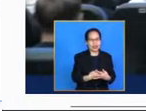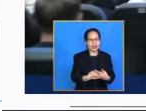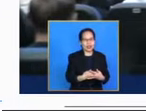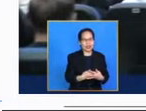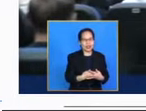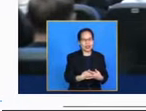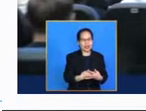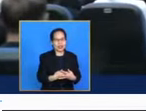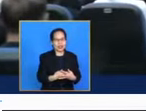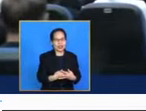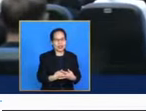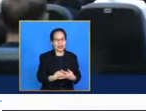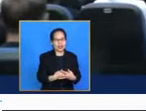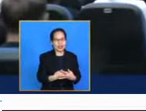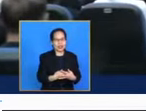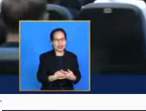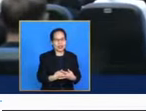bumaba na.